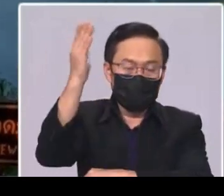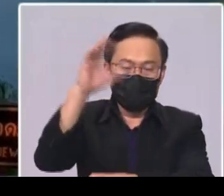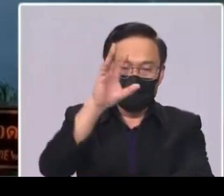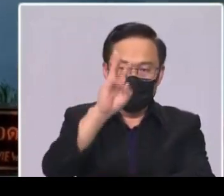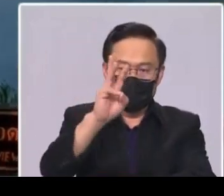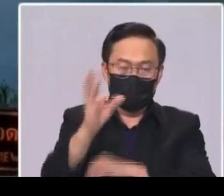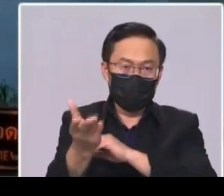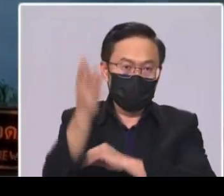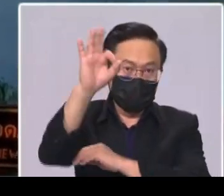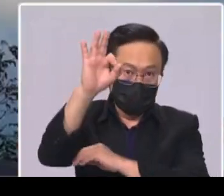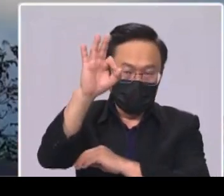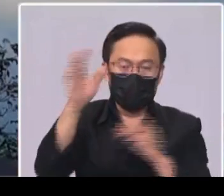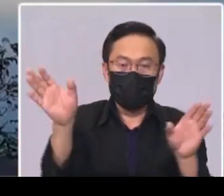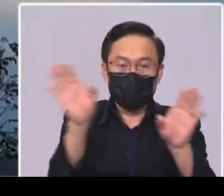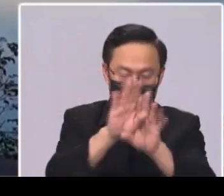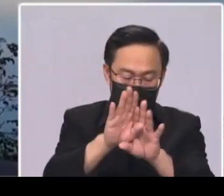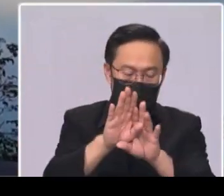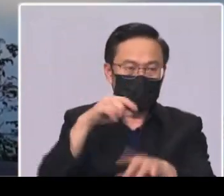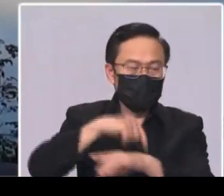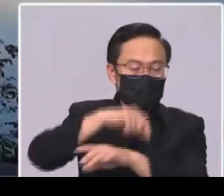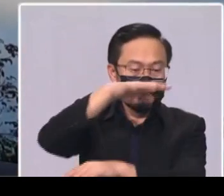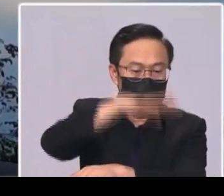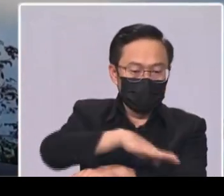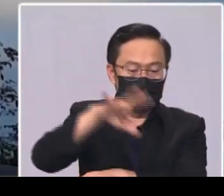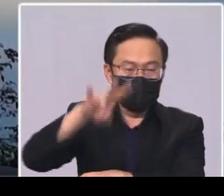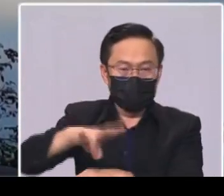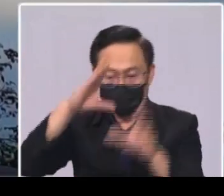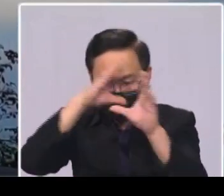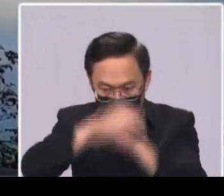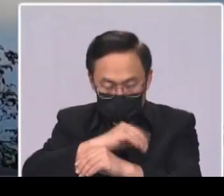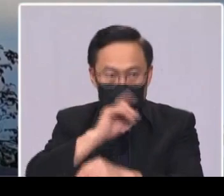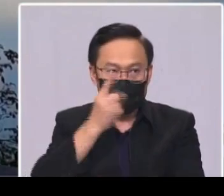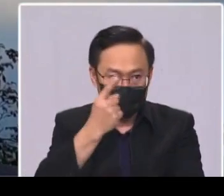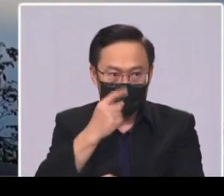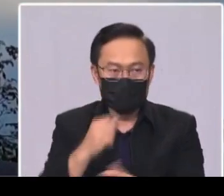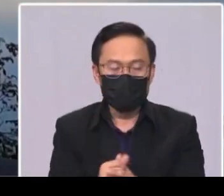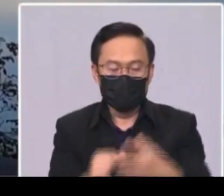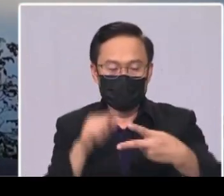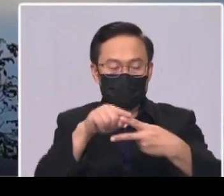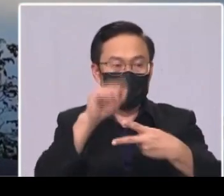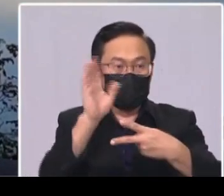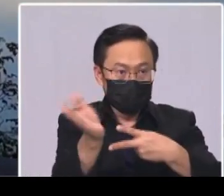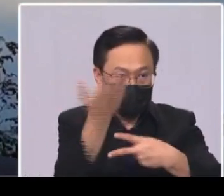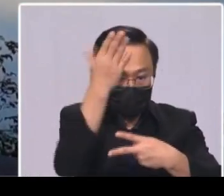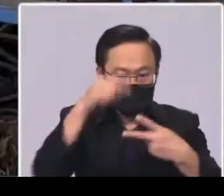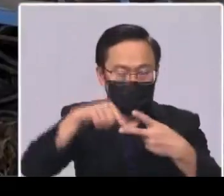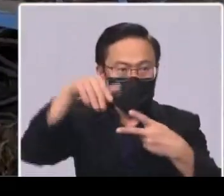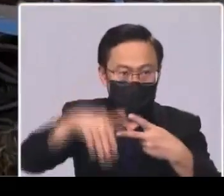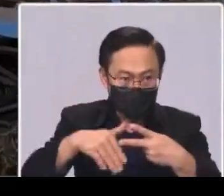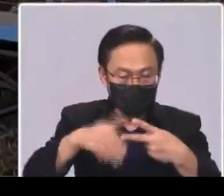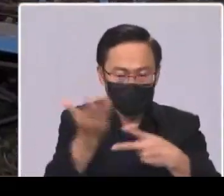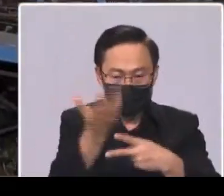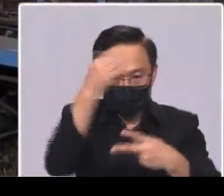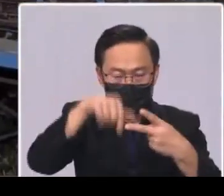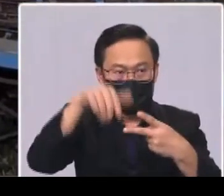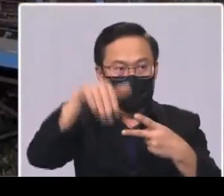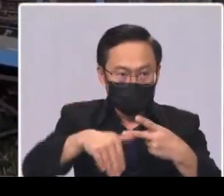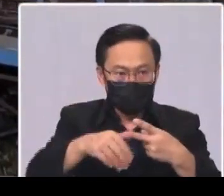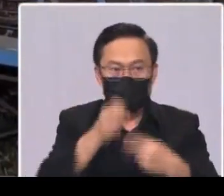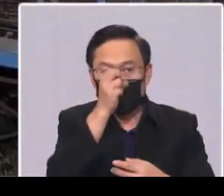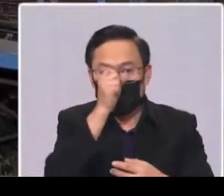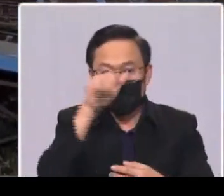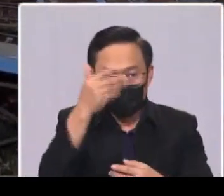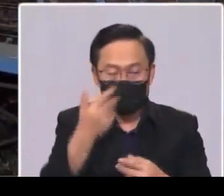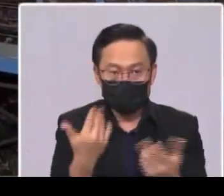9:00นแล้วก็ 16:30นถึง 19:00นนะฮะคือถ้าใครไปตอนนี้แล้วบอกว่าคงจะฉันจะเดินไหวไหมอ่ะให้ข้อมูลเบื้องต้นก่อน